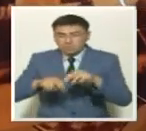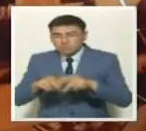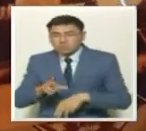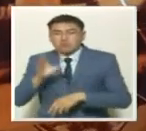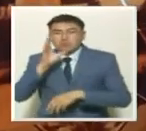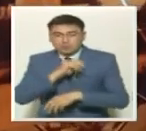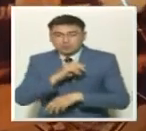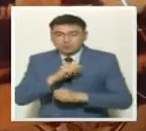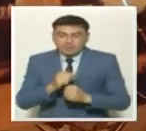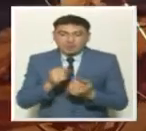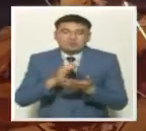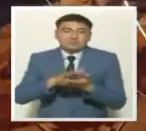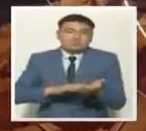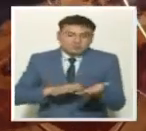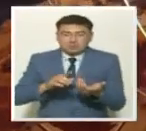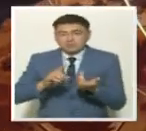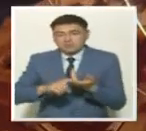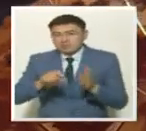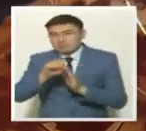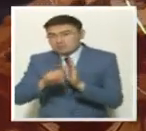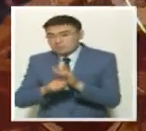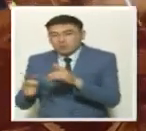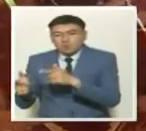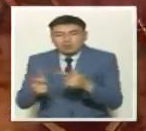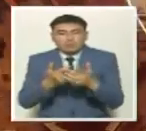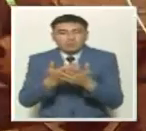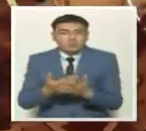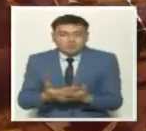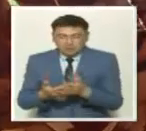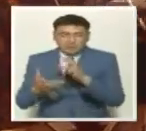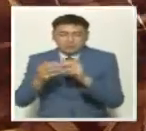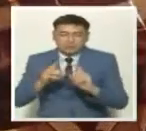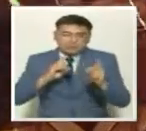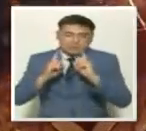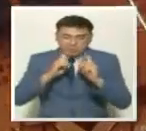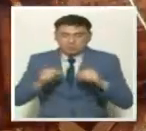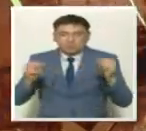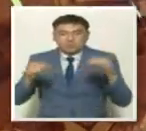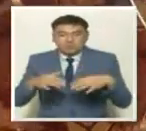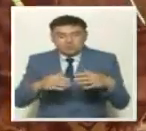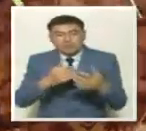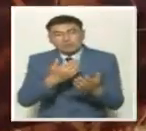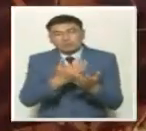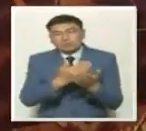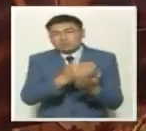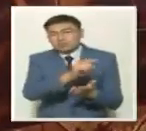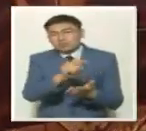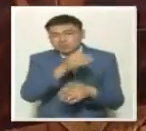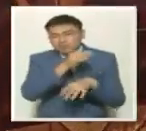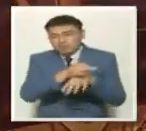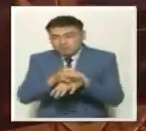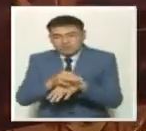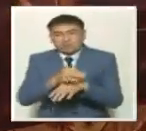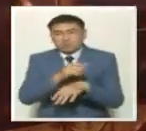тумаусымына дайындау мәселелеріне қатысты жиын өтті. Шараға басқарма басшылары, қала, аудан әкімдері және мүлік иелерінің бірлестігінің мүшелері